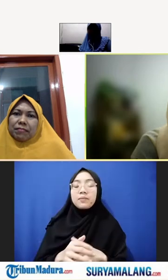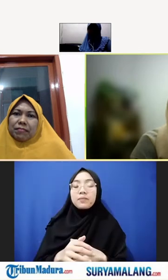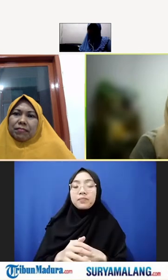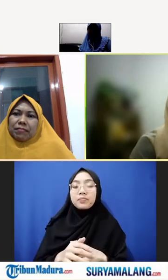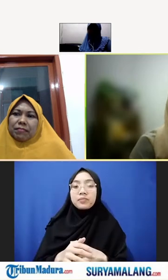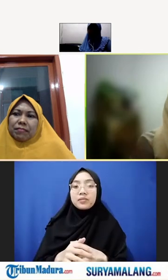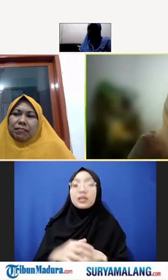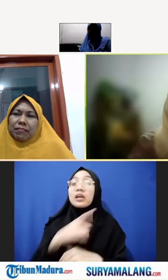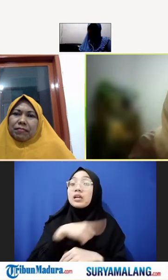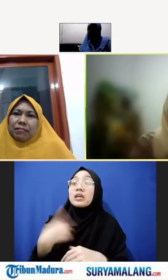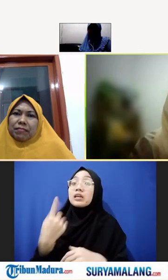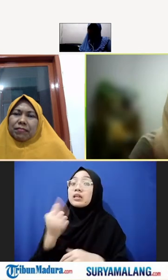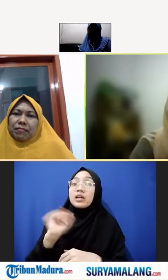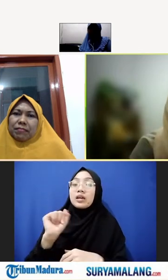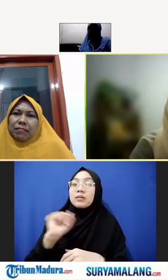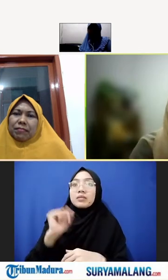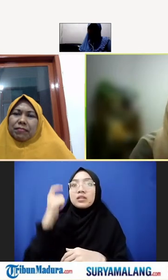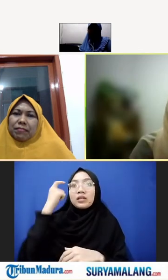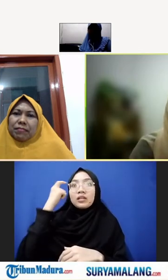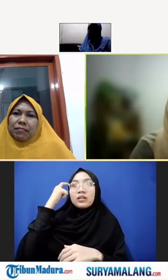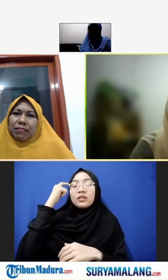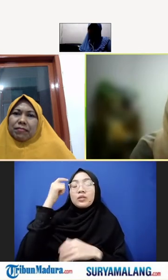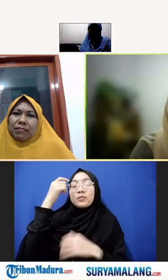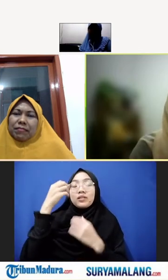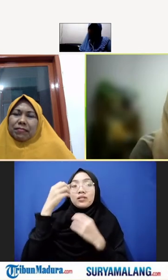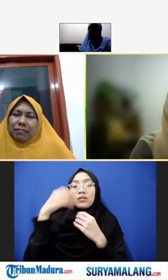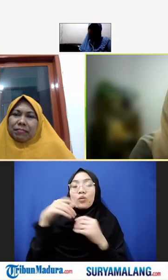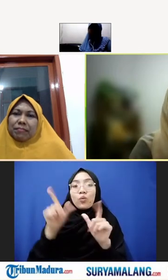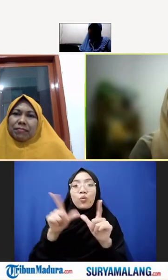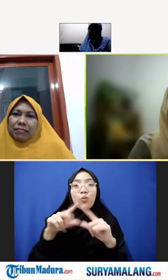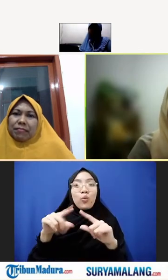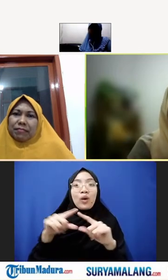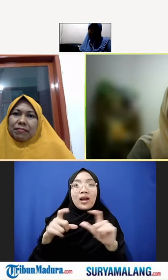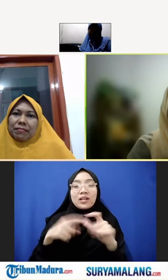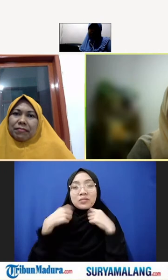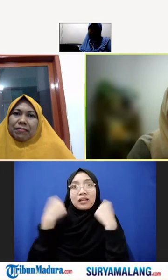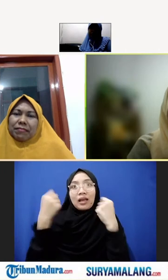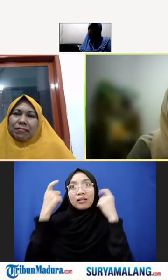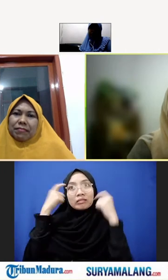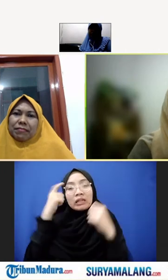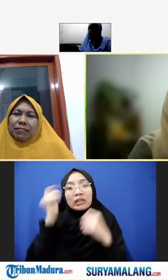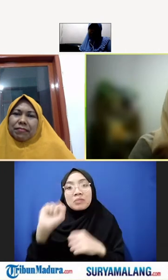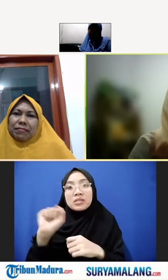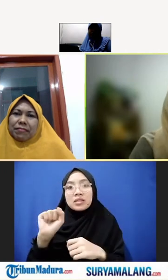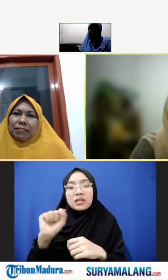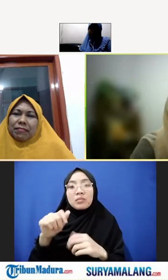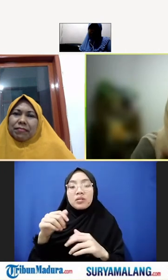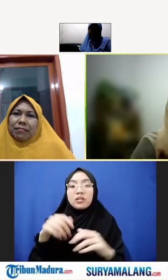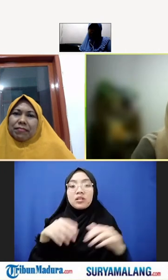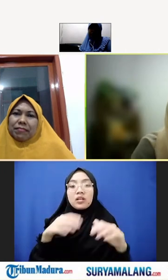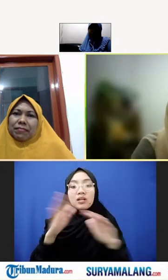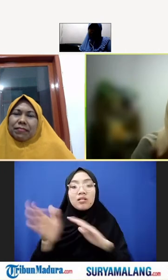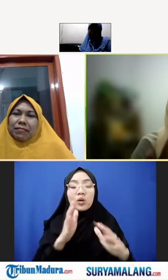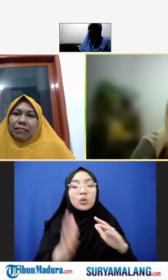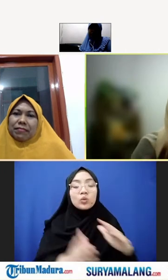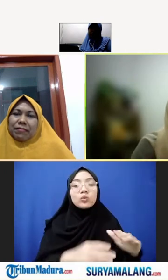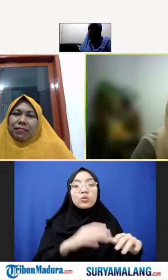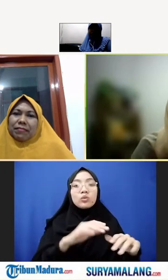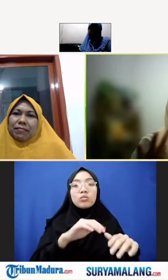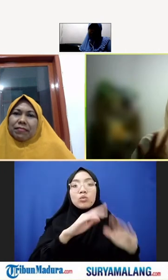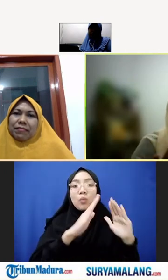Kita nggak bisa waras, Bu, kalau nggak ada kayak gitu. Belum ngurusin kerjaan rumah, kerjaan kantor,